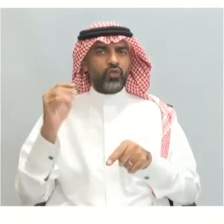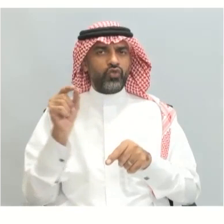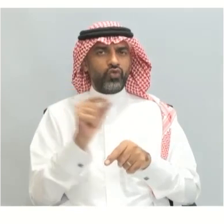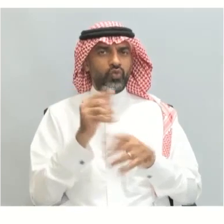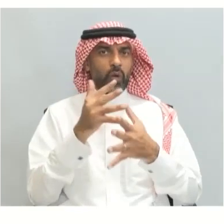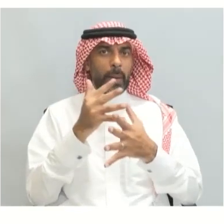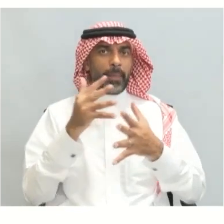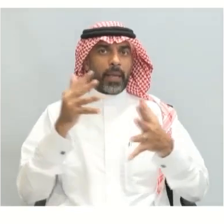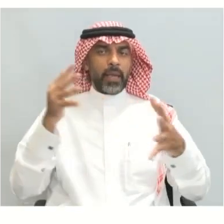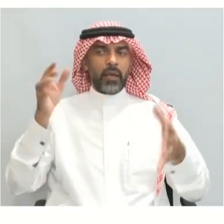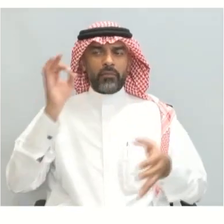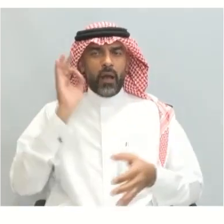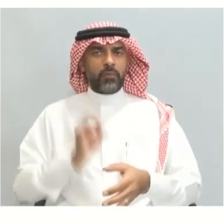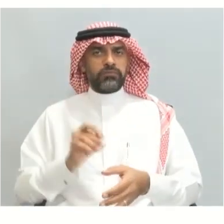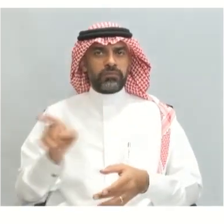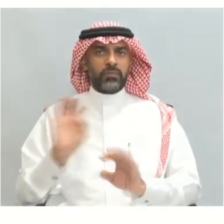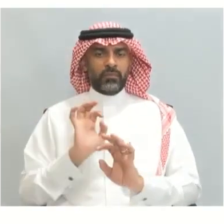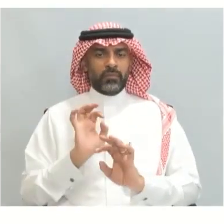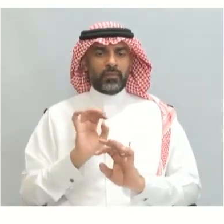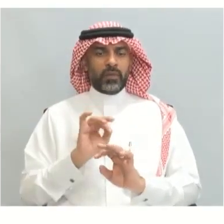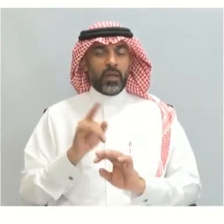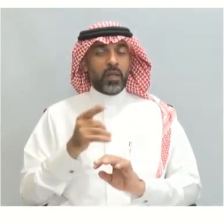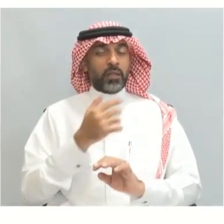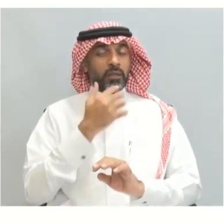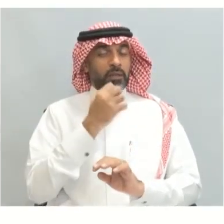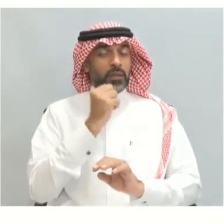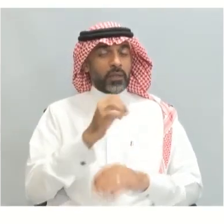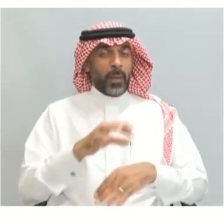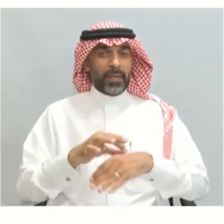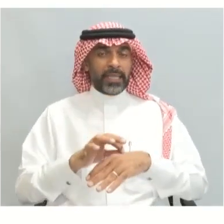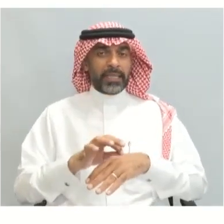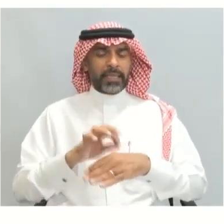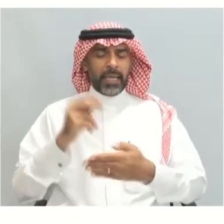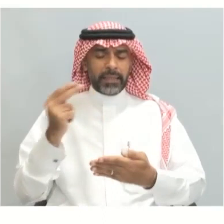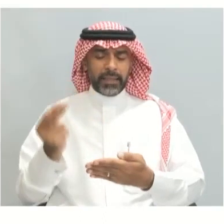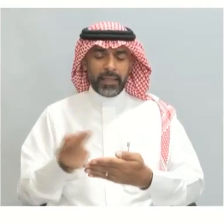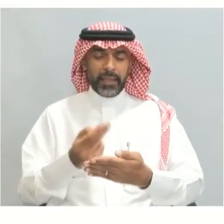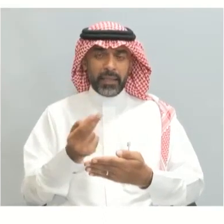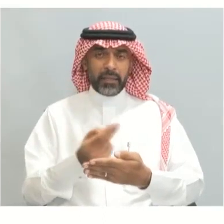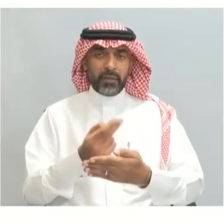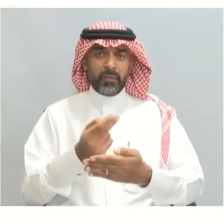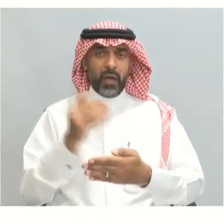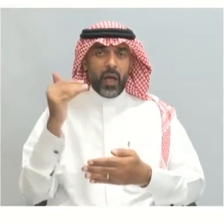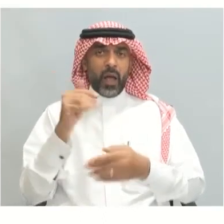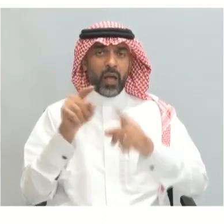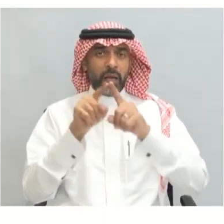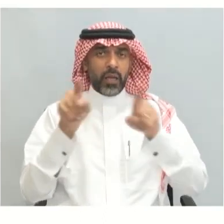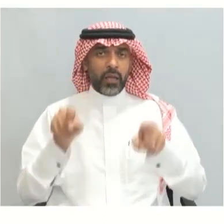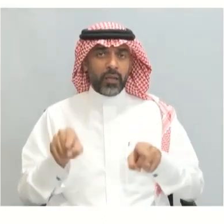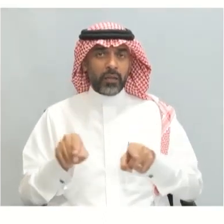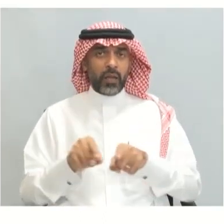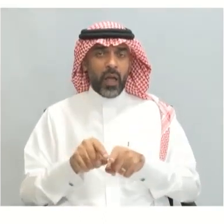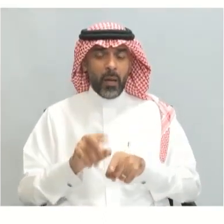الطبيعه ابنائي من المستحيل على الانسان ان يرسم خريطه لسطح الارض